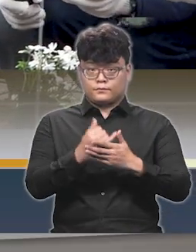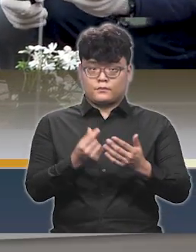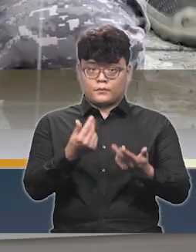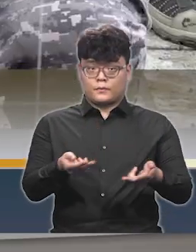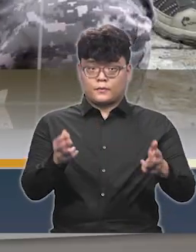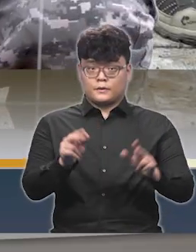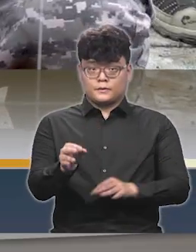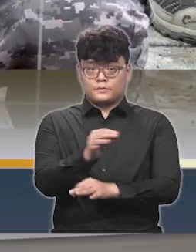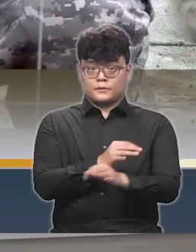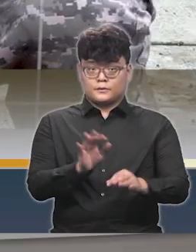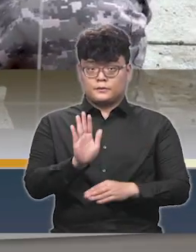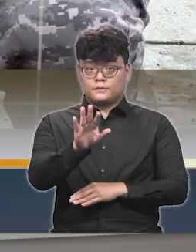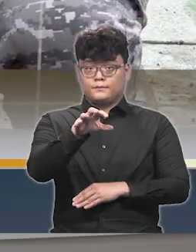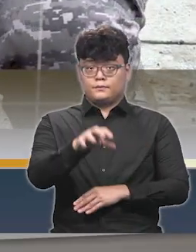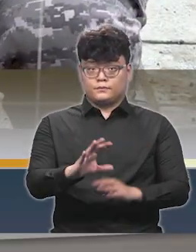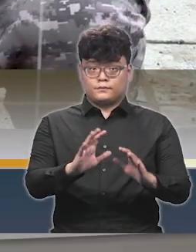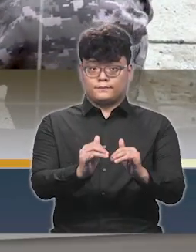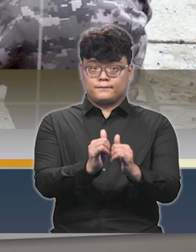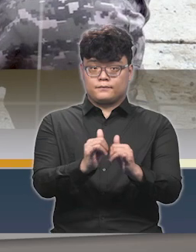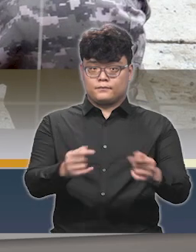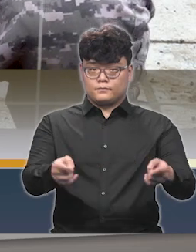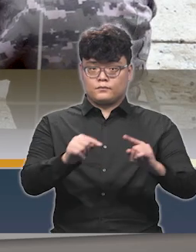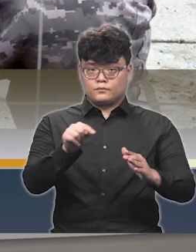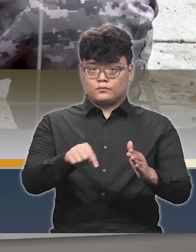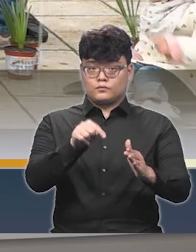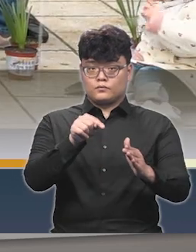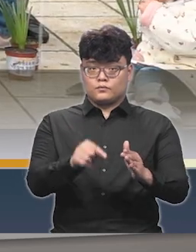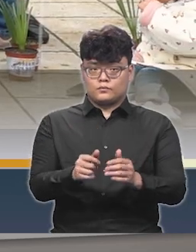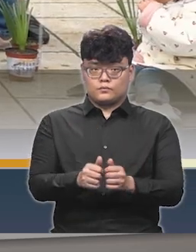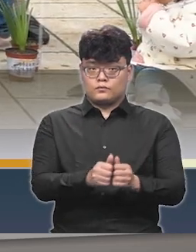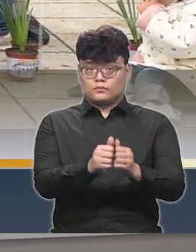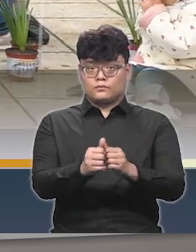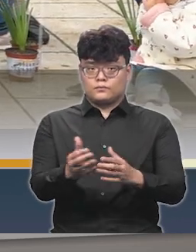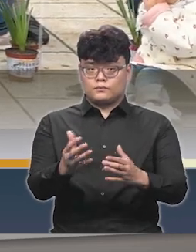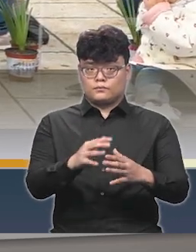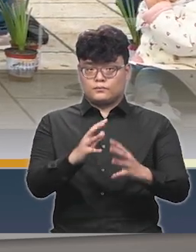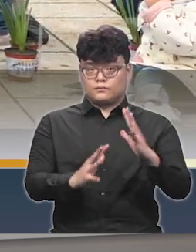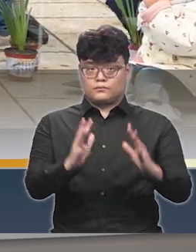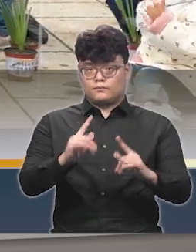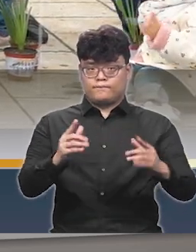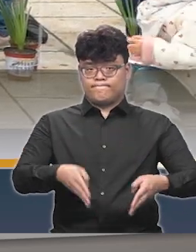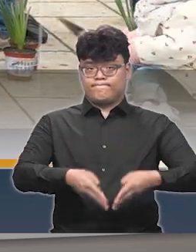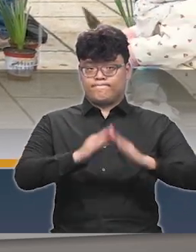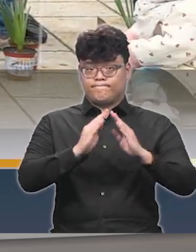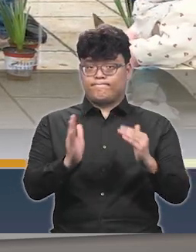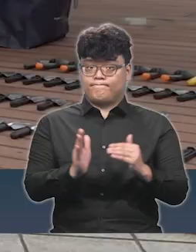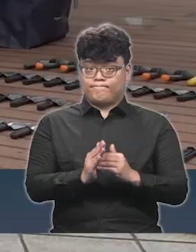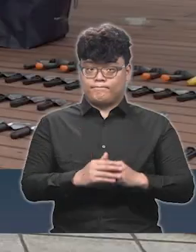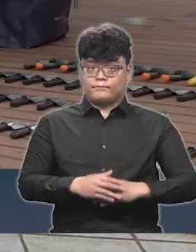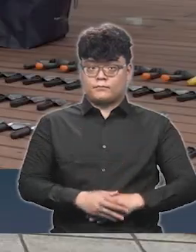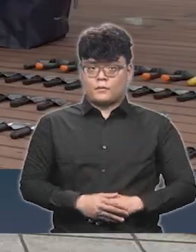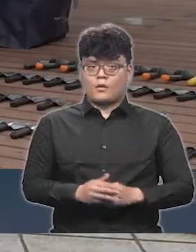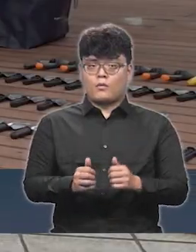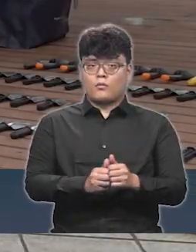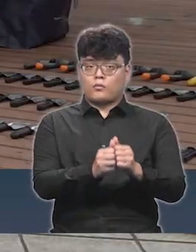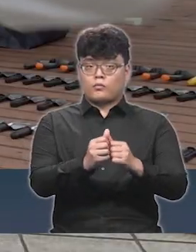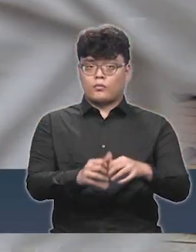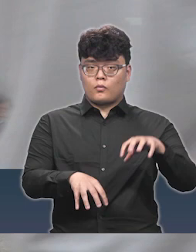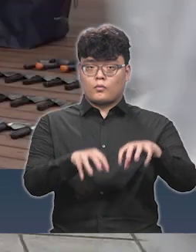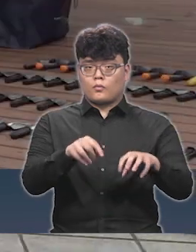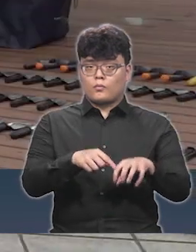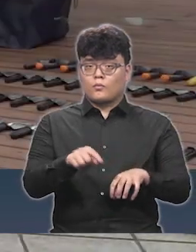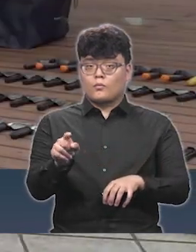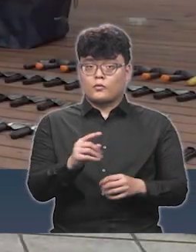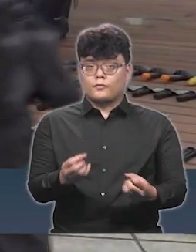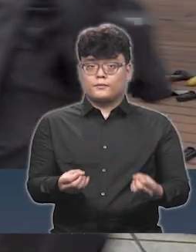롯데 백화점 앞에서는 구민들이 참여한 가운데 동행정 조성이 진행됐습니다 동행정